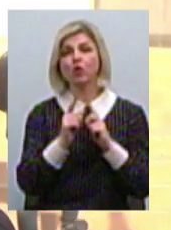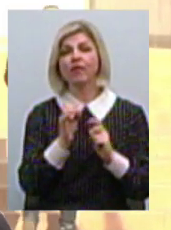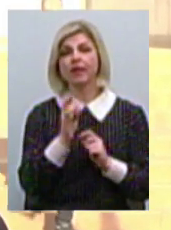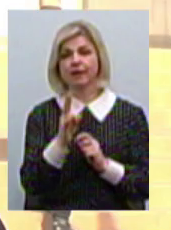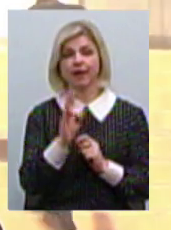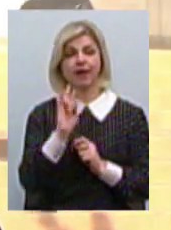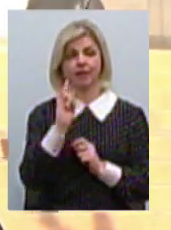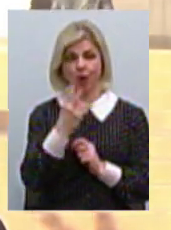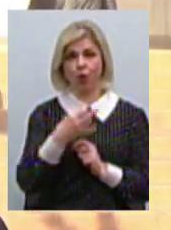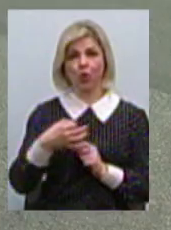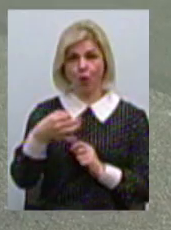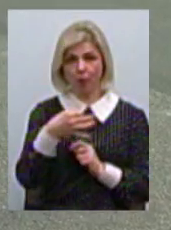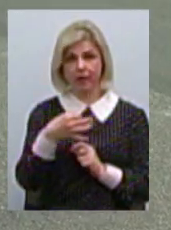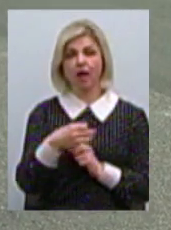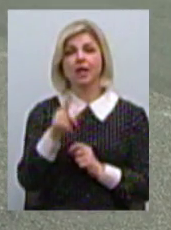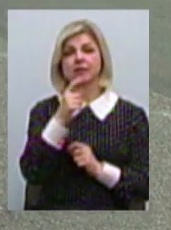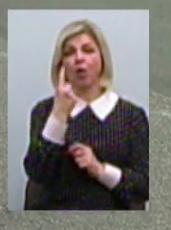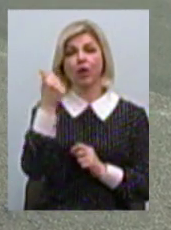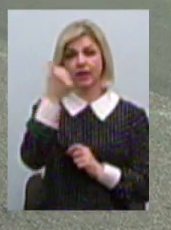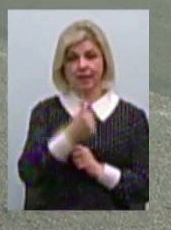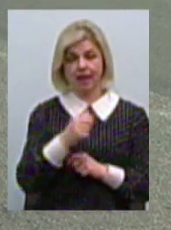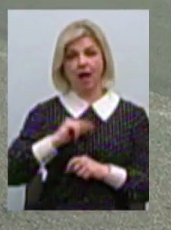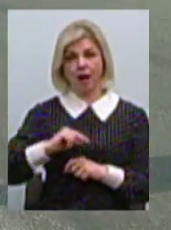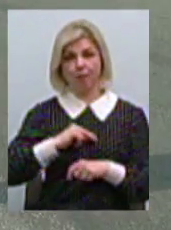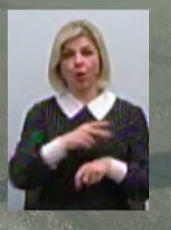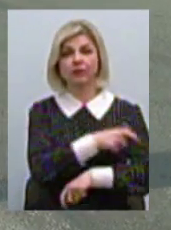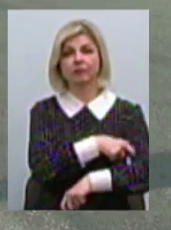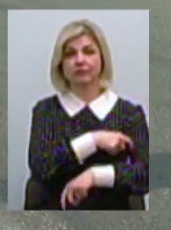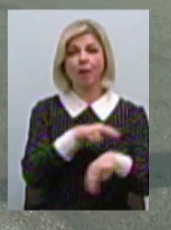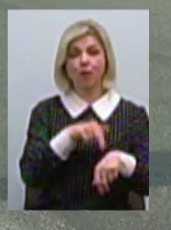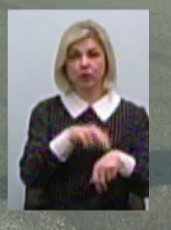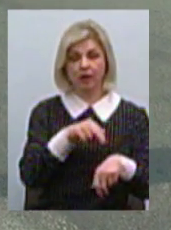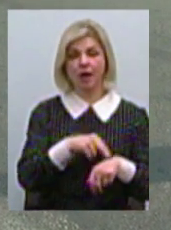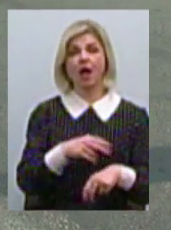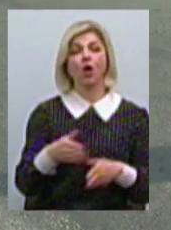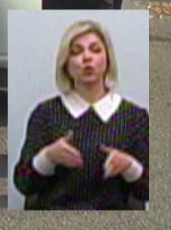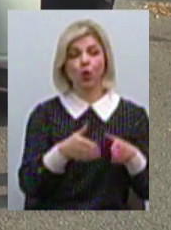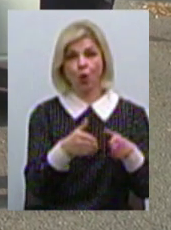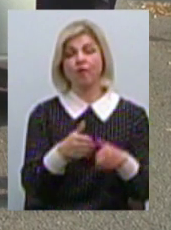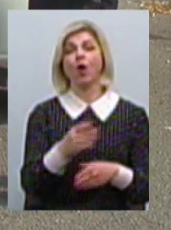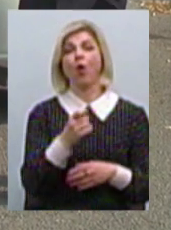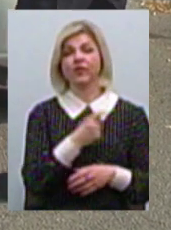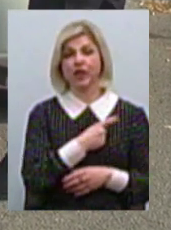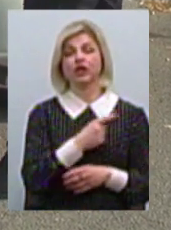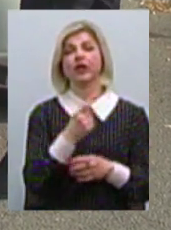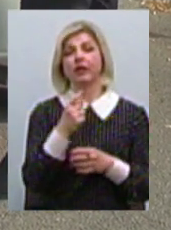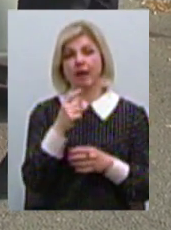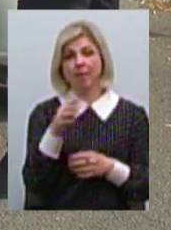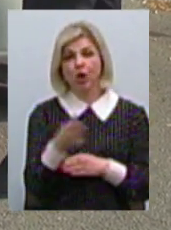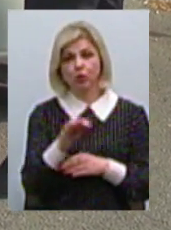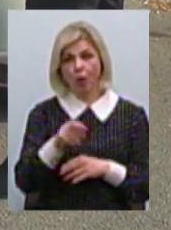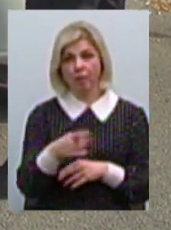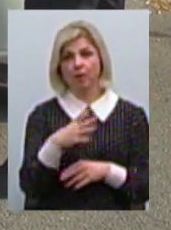Миколаївській області Віталія Душко, за тиждень роботи патрульних на дорозі М14 Одеса-Мелітополь-Новоазовськ було винесено